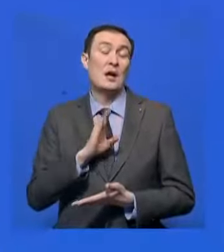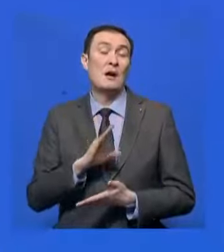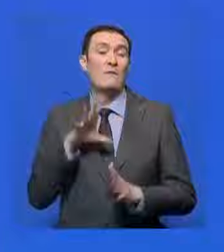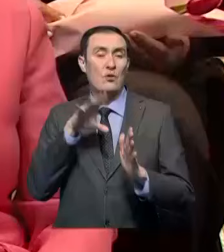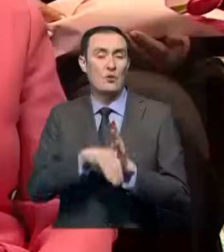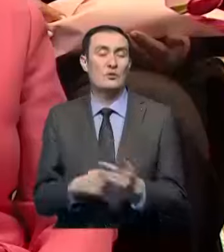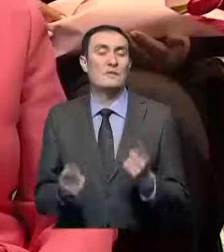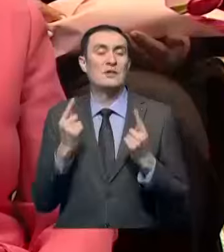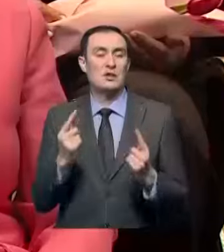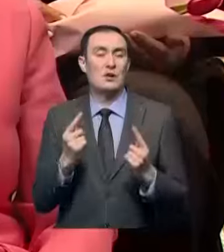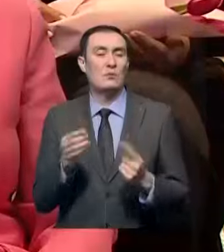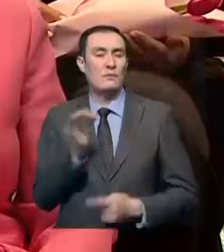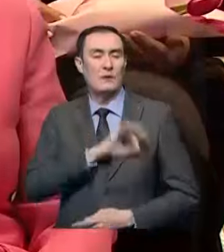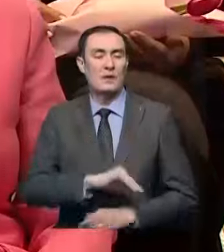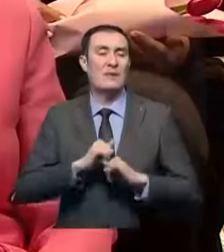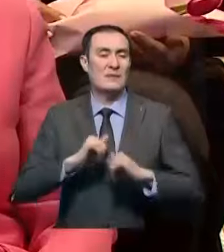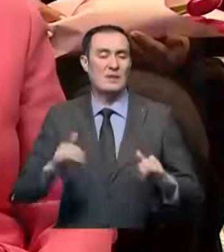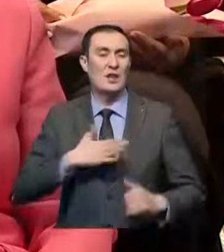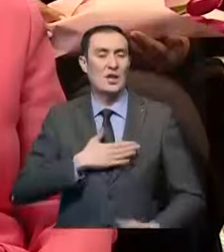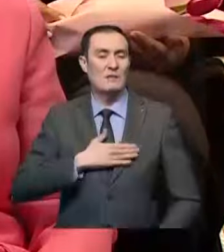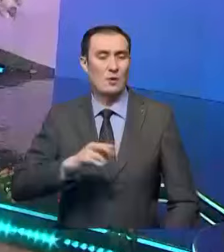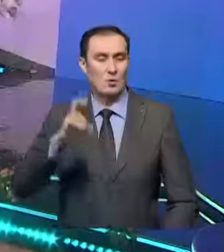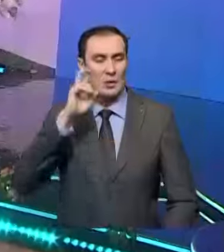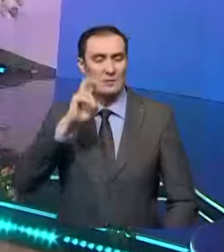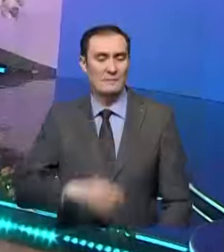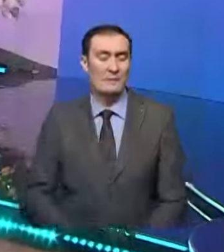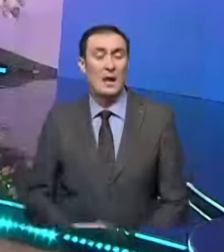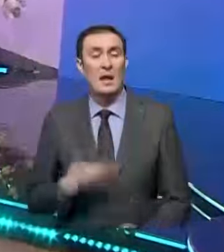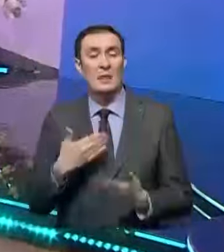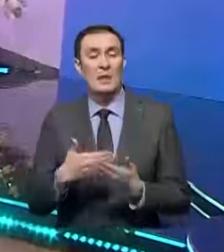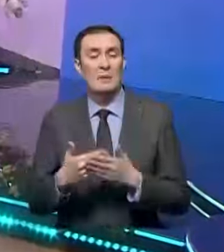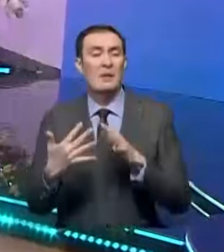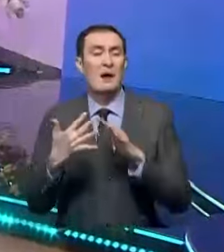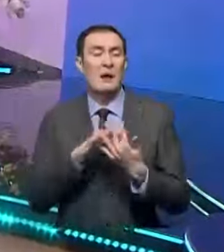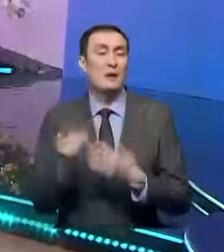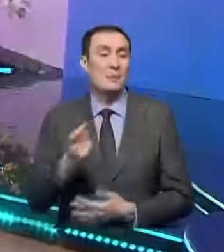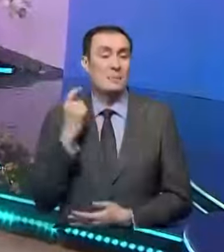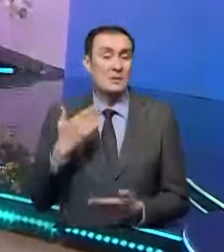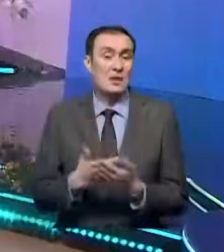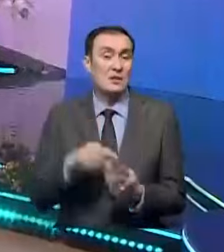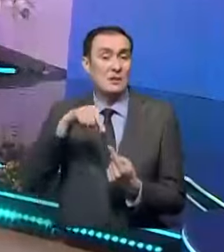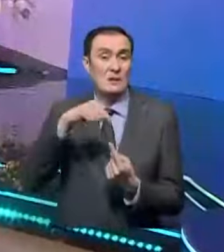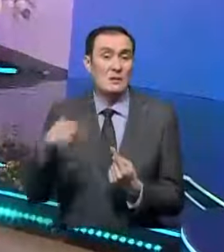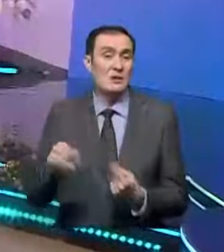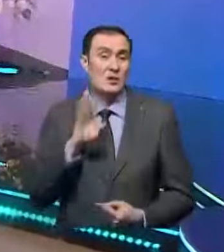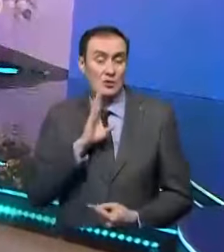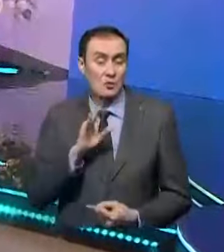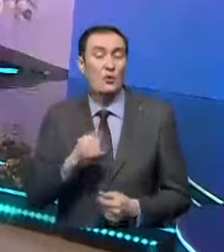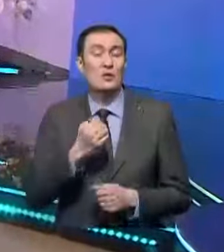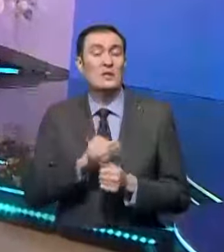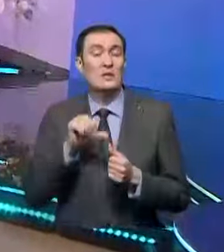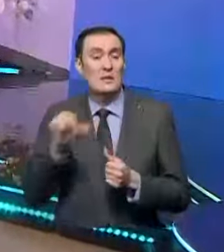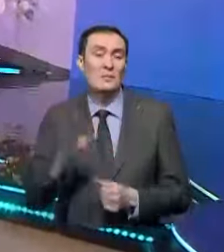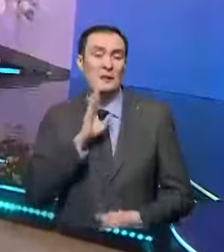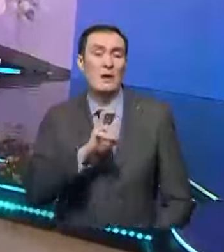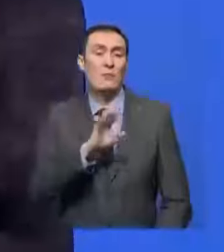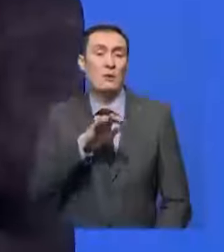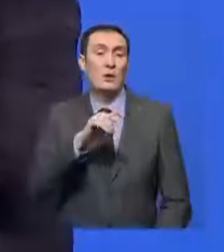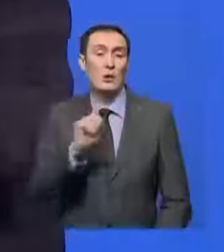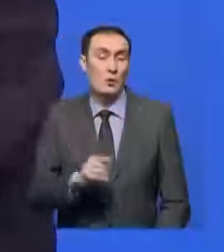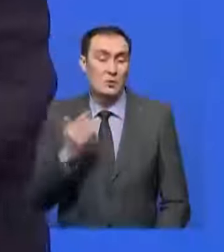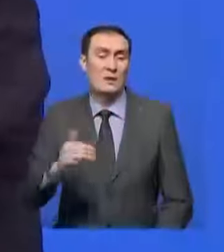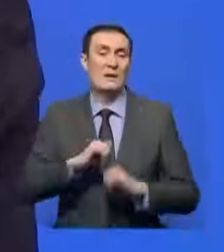вносят значительную лепту в развитие нашей родины. Например, агробизнес, казалось бы, не женское дело, но именно благодаря Ботагоз